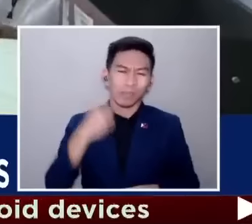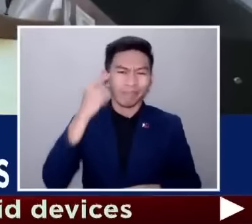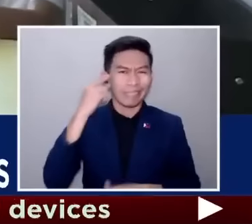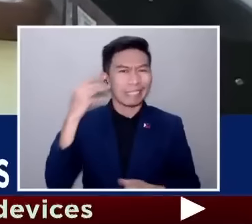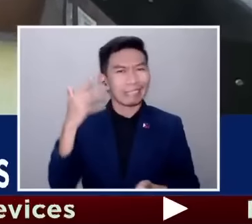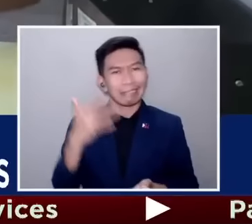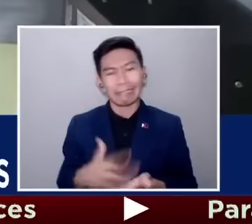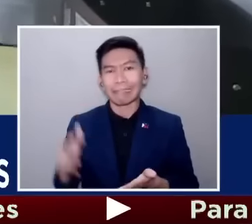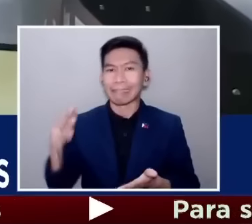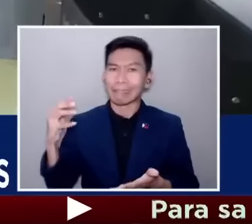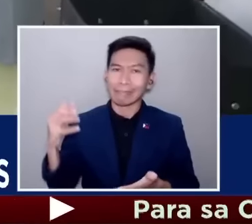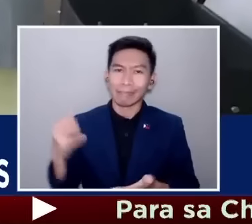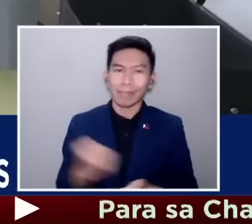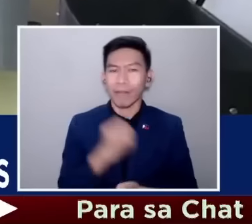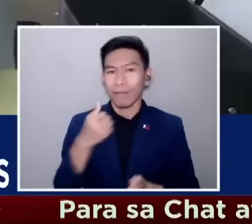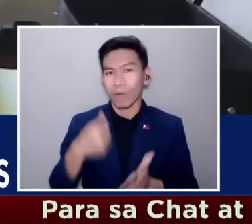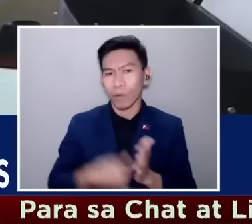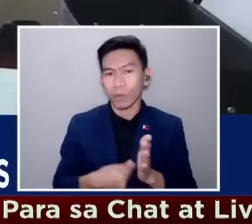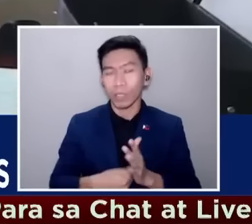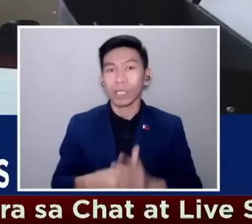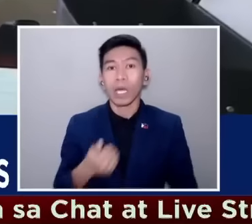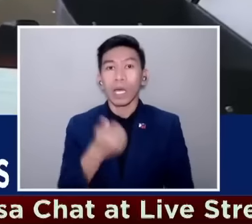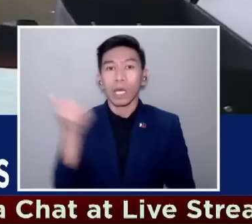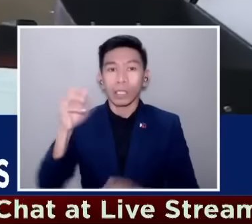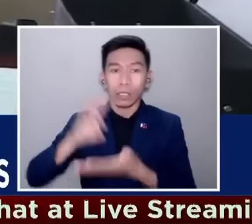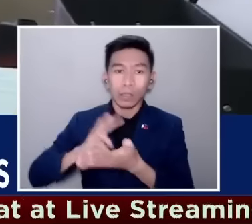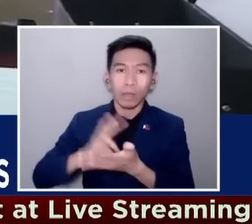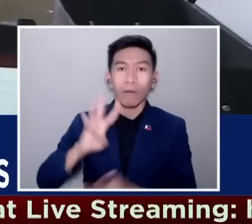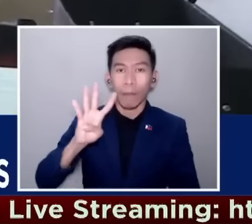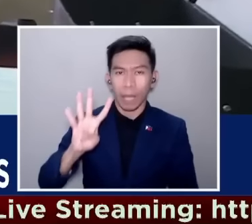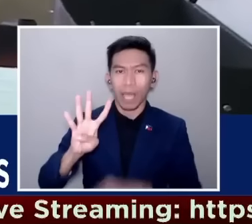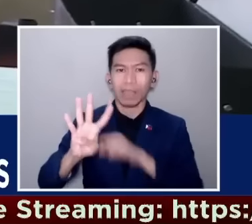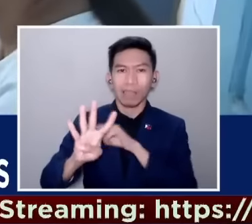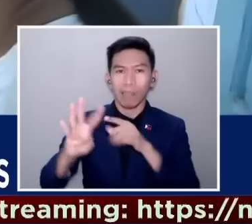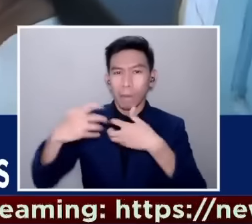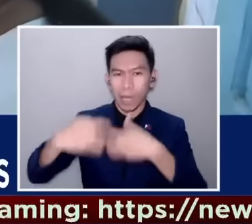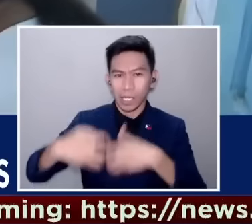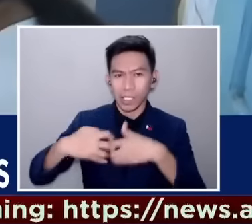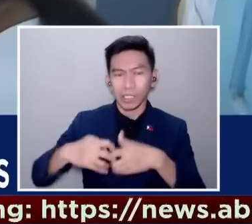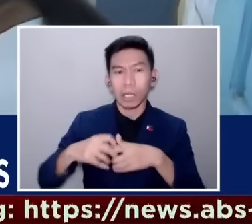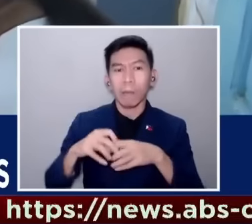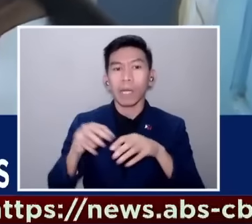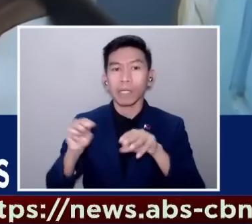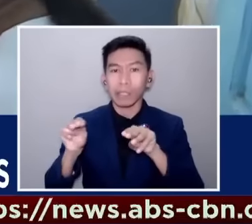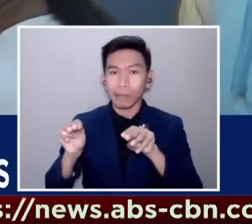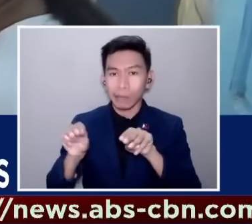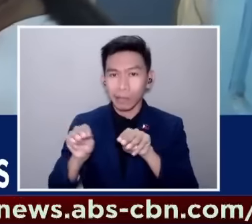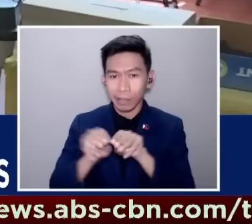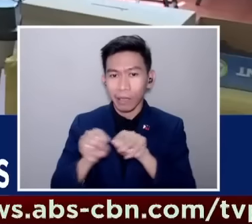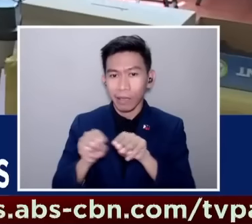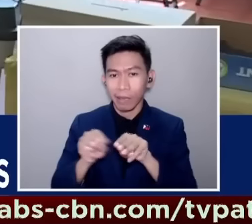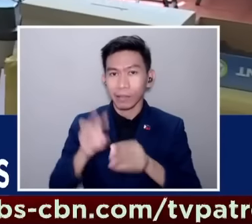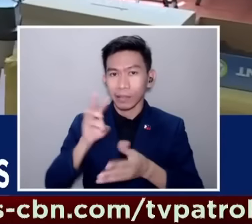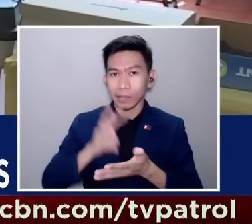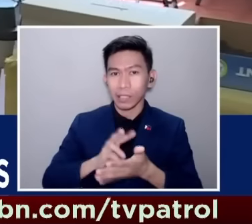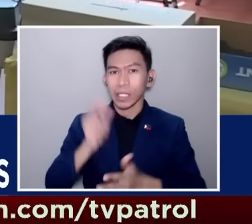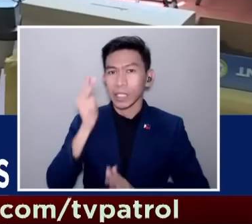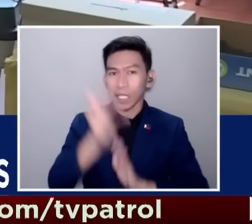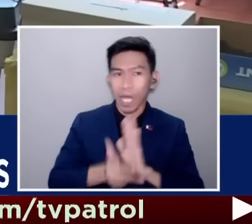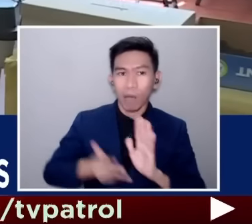nagloko sa iba-ibang polling center sa Marikina City. Mahigit 3 oras naghintay ang maraming botante sa San